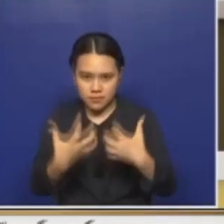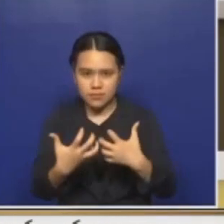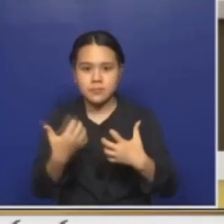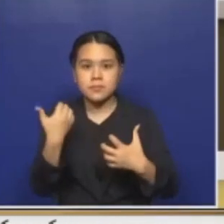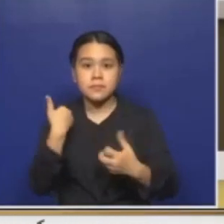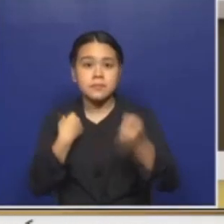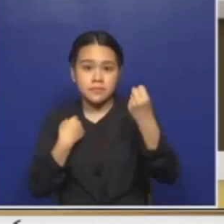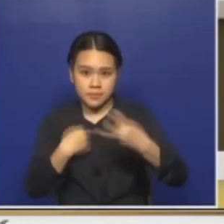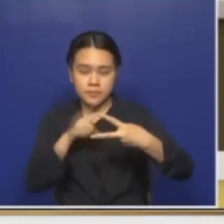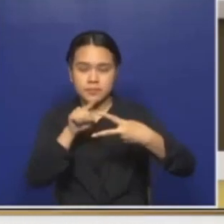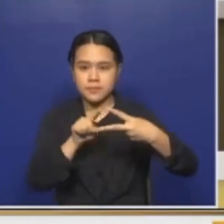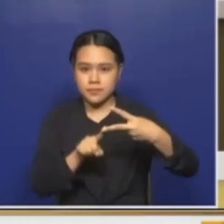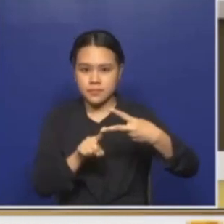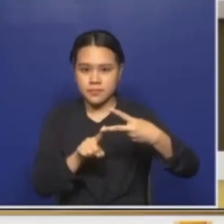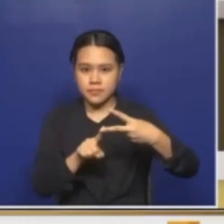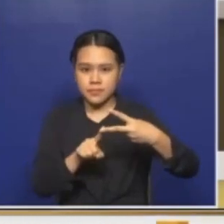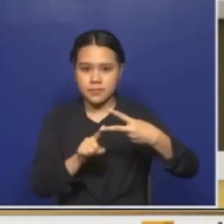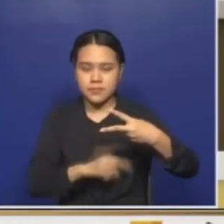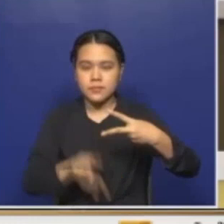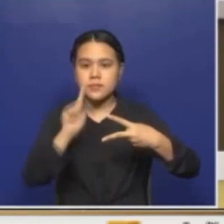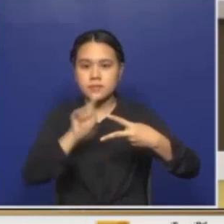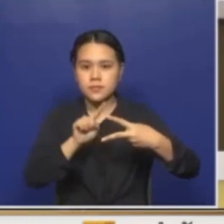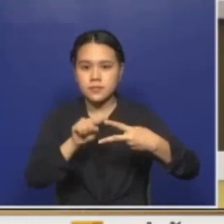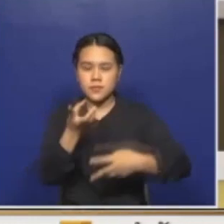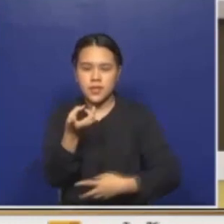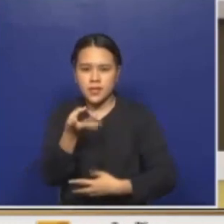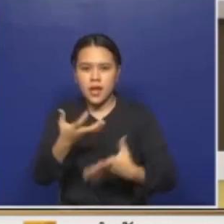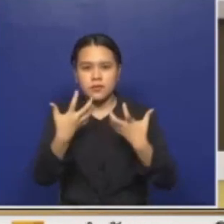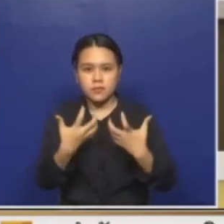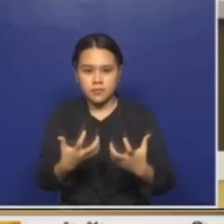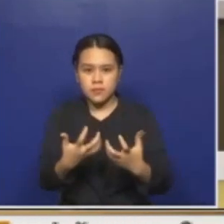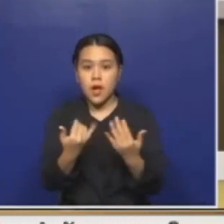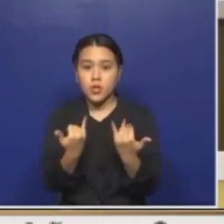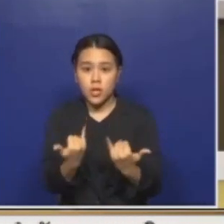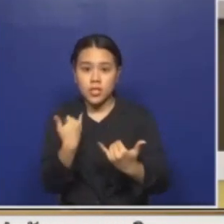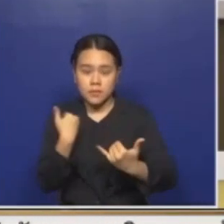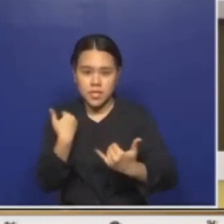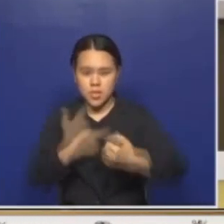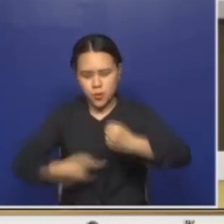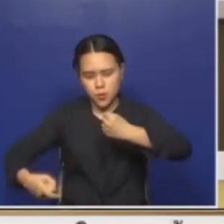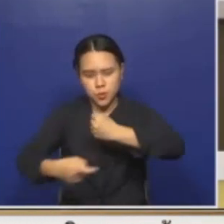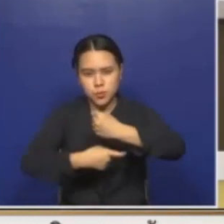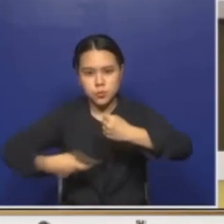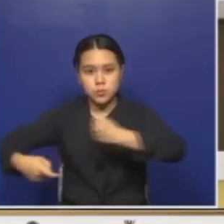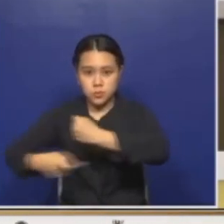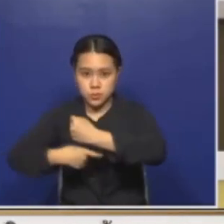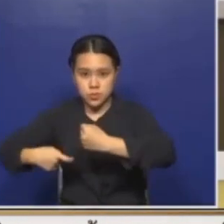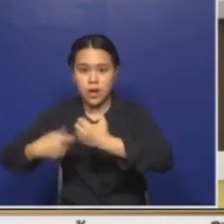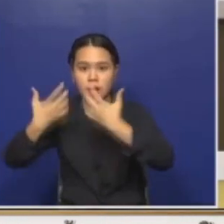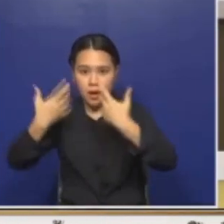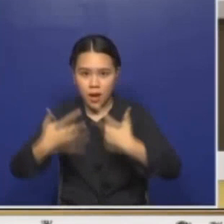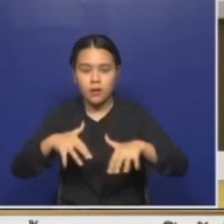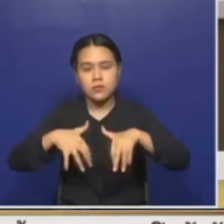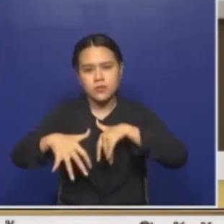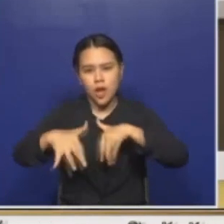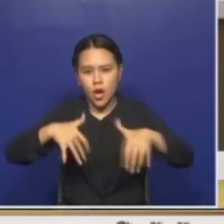หลักประเด็นแรกก็คือเรื่องของข้าวเปลือกในช่วงนี้นี่เมื่อเก็บเกี่ยวเป็นช่วงฤดูการเก็บเกี่ยวครับแล้วพี่น้องช